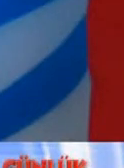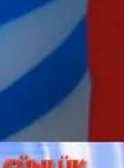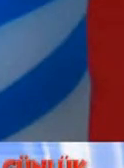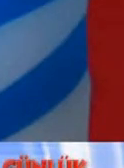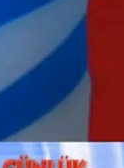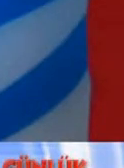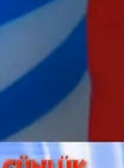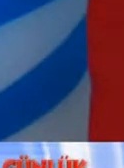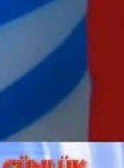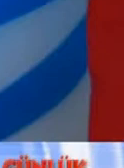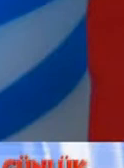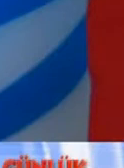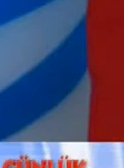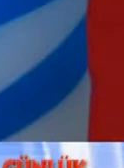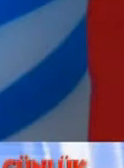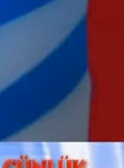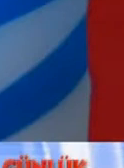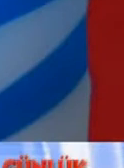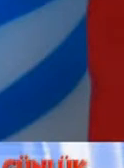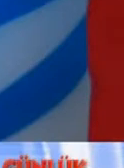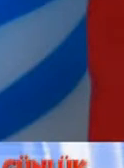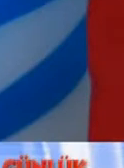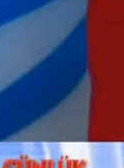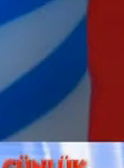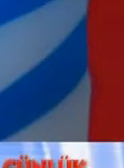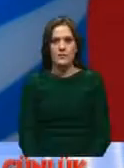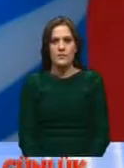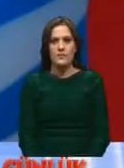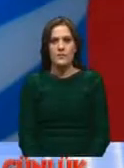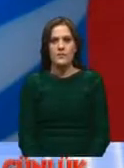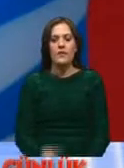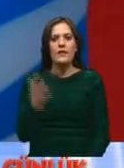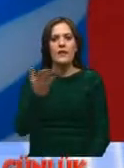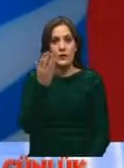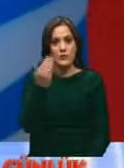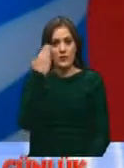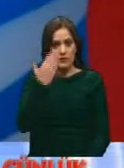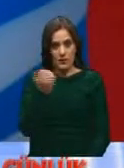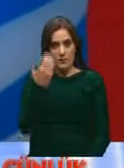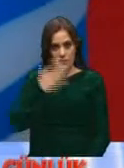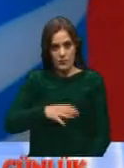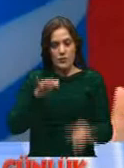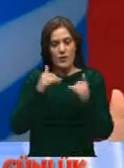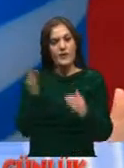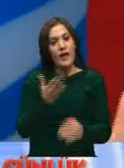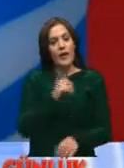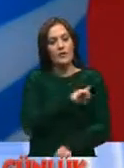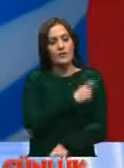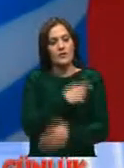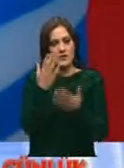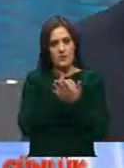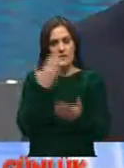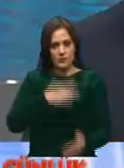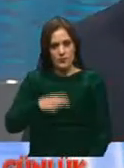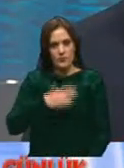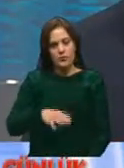hızlı gitmesini istiyorsanız yeni şeyler eklemeniz lazım. Bu da aynı öyle bir şey. Daha çok keyif almak istiyorsanız oyundan. Daha güç kazanmak istiyorsanız. Daha güç kazanmak mesela. İstiyorsanız.